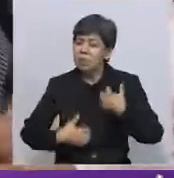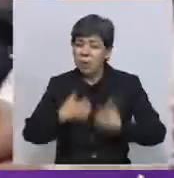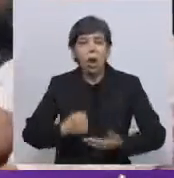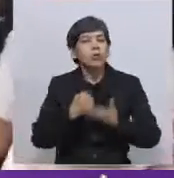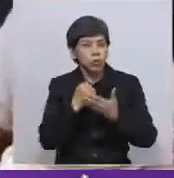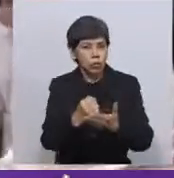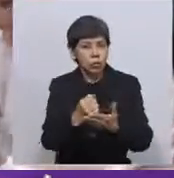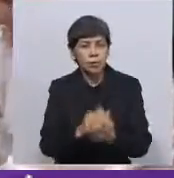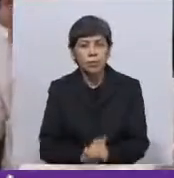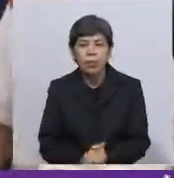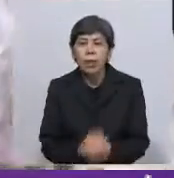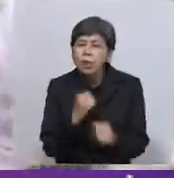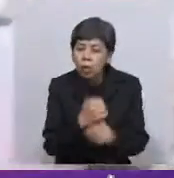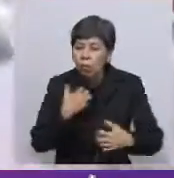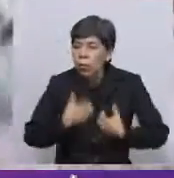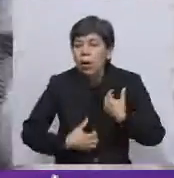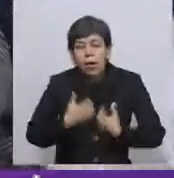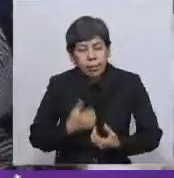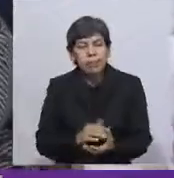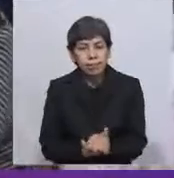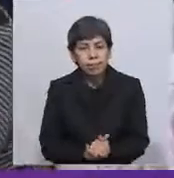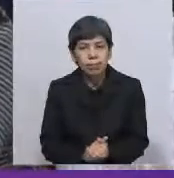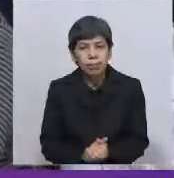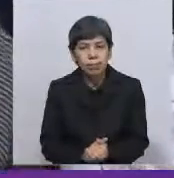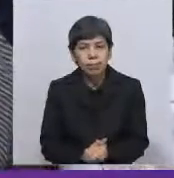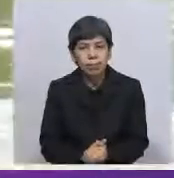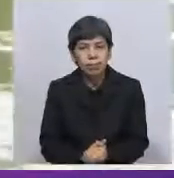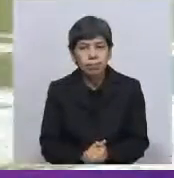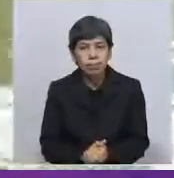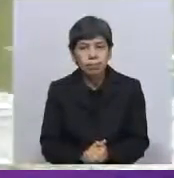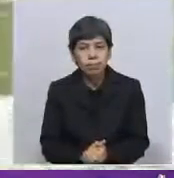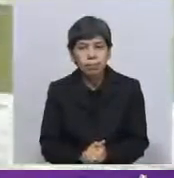ทบในพื้นที่เพื่อบรรเทาความเดือดร้อนเบื้องต้นด้วย